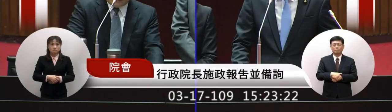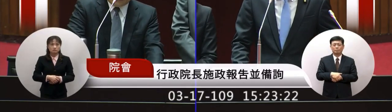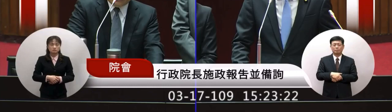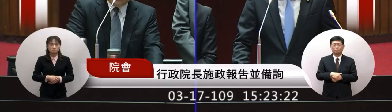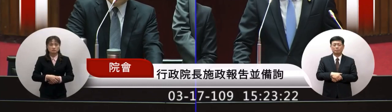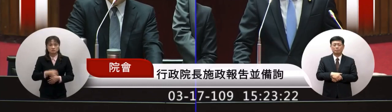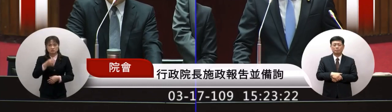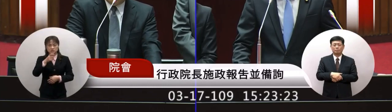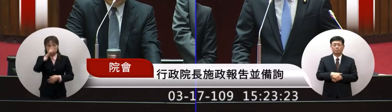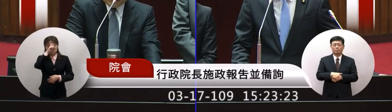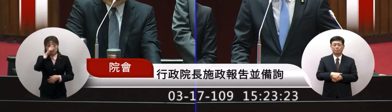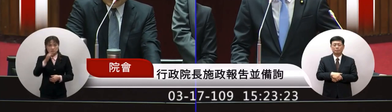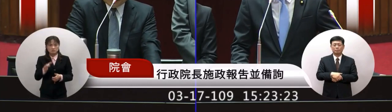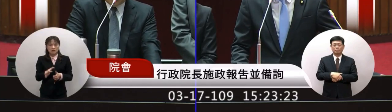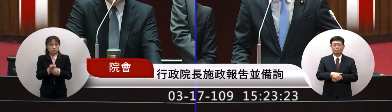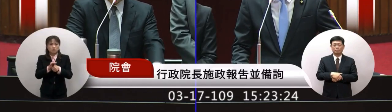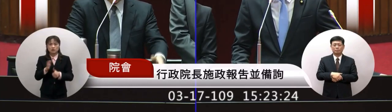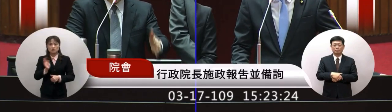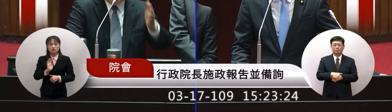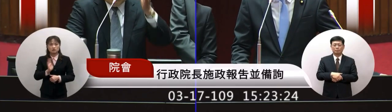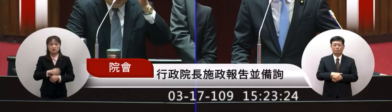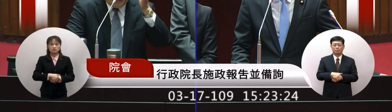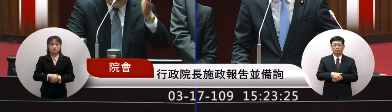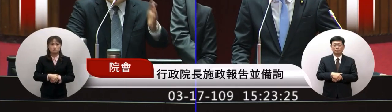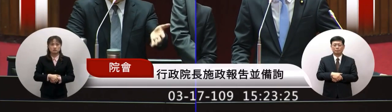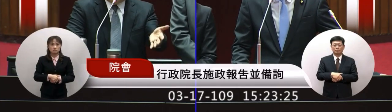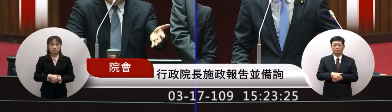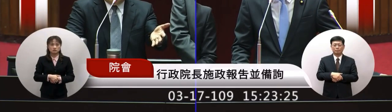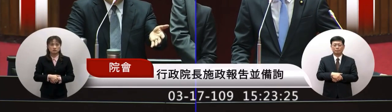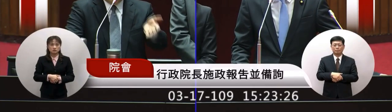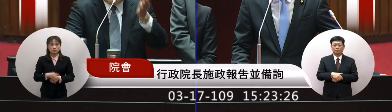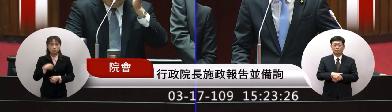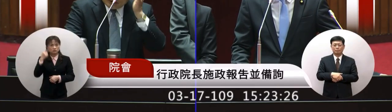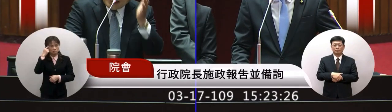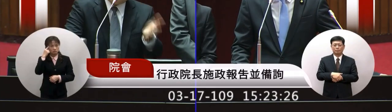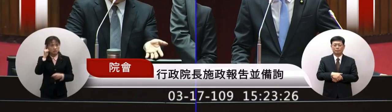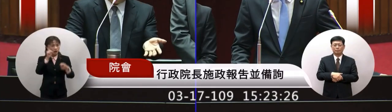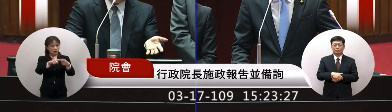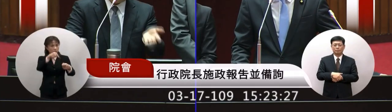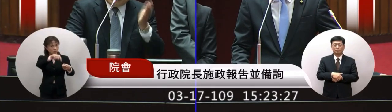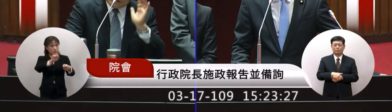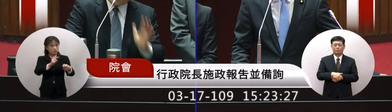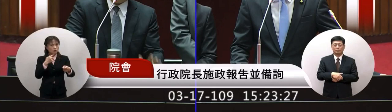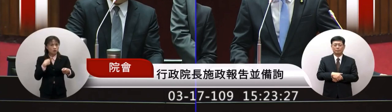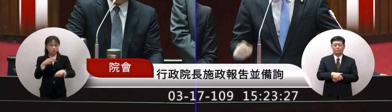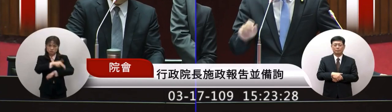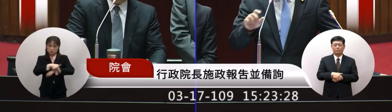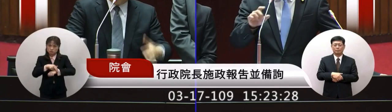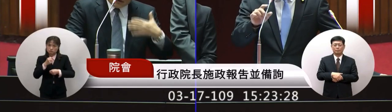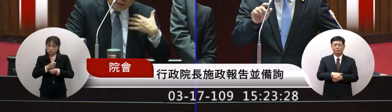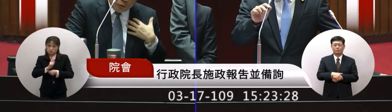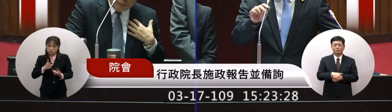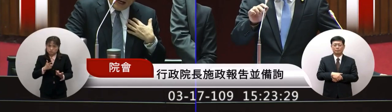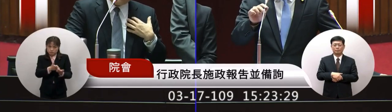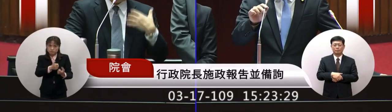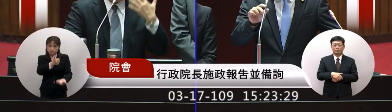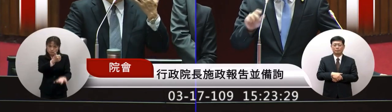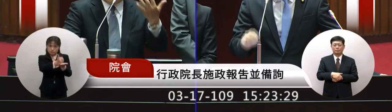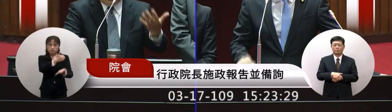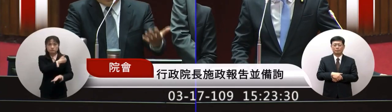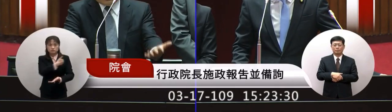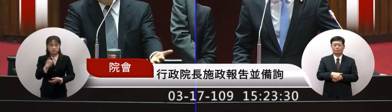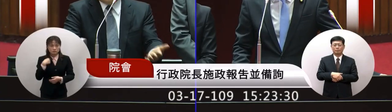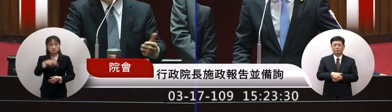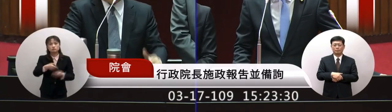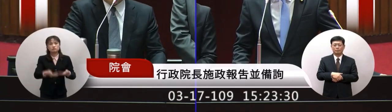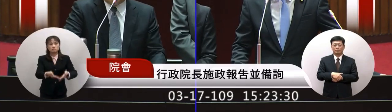框架的人。我一直认为目标是什么，怎么达到才是重要。我的目标就是接